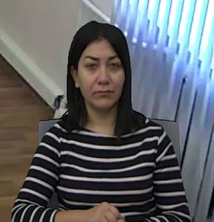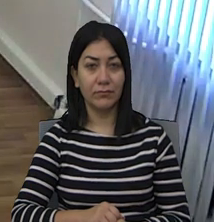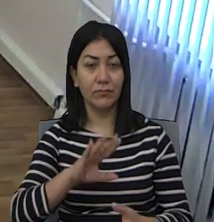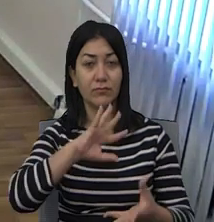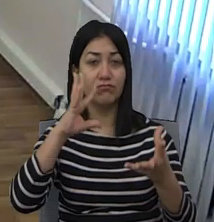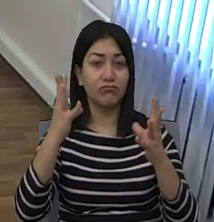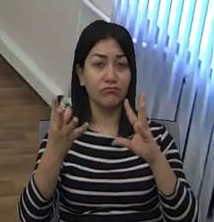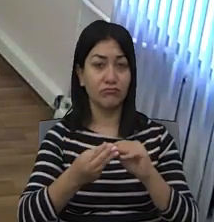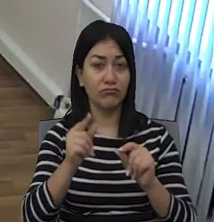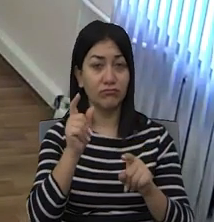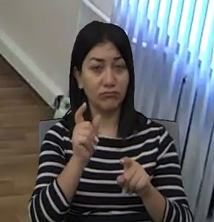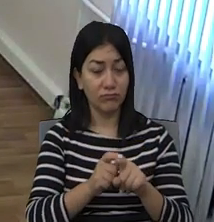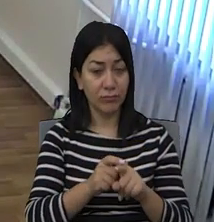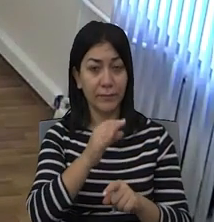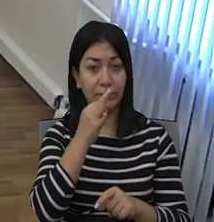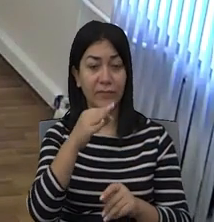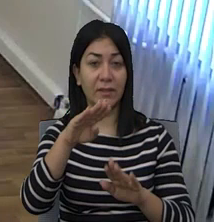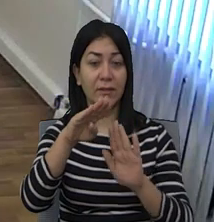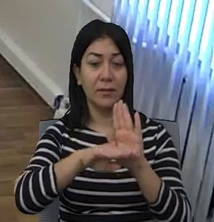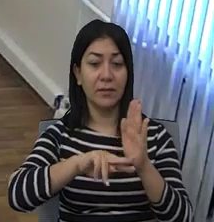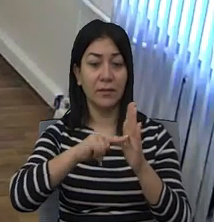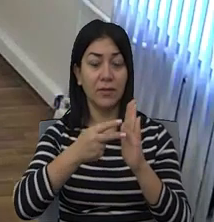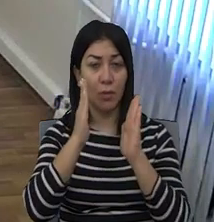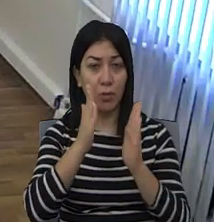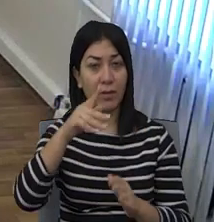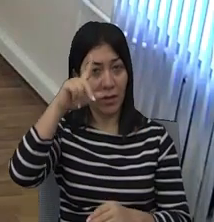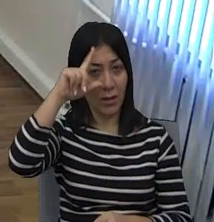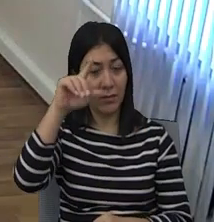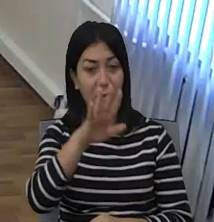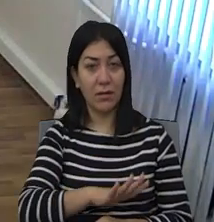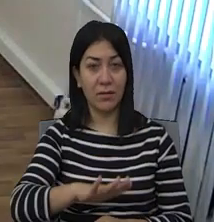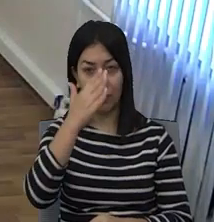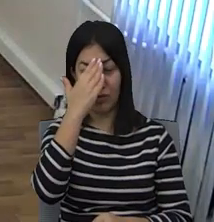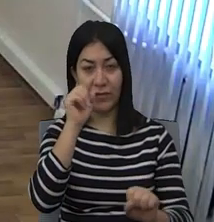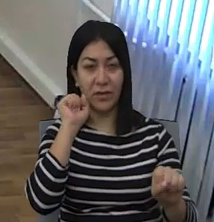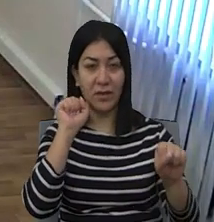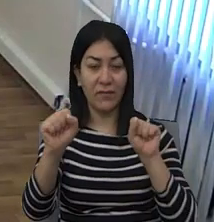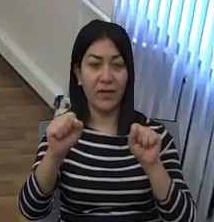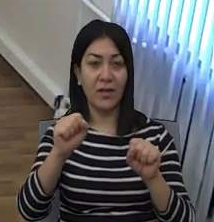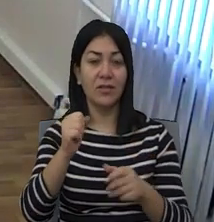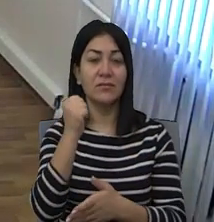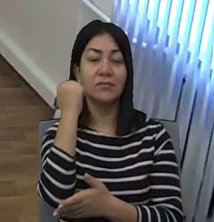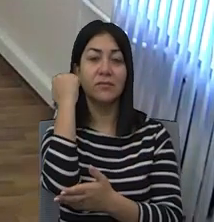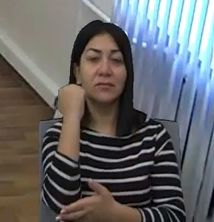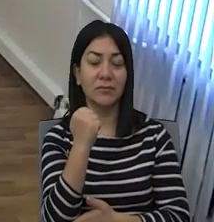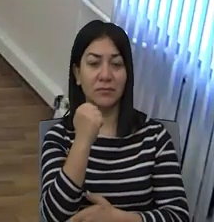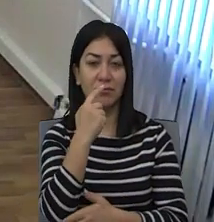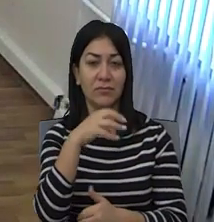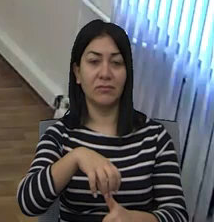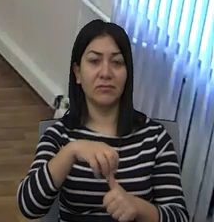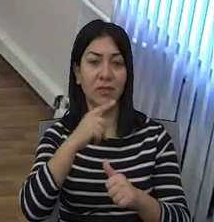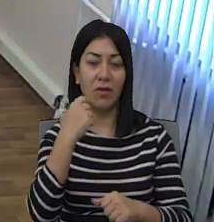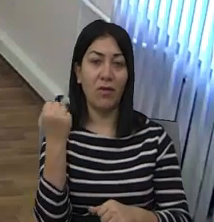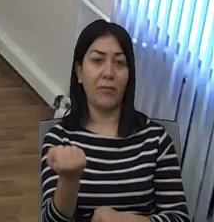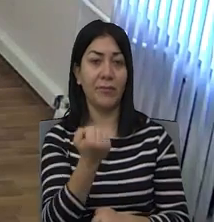Ամփոփելով խոսքս, պետք է փաստեմ, որ այս ծրագիրն ուղղված է Հայաստանի ժողովրդավարական հենասյուների ամրացմանը, դա իմ համոզմունքն է,